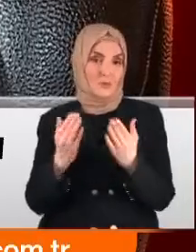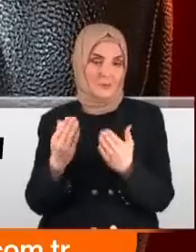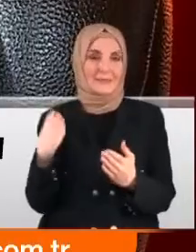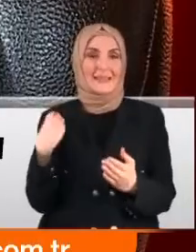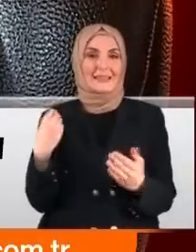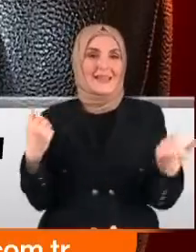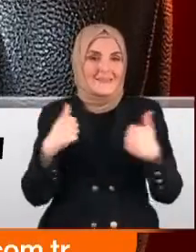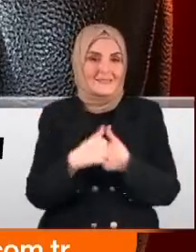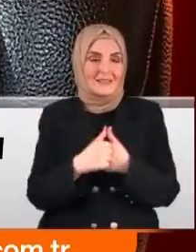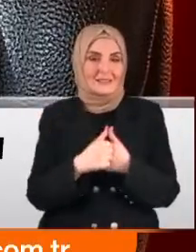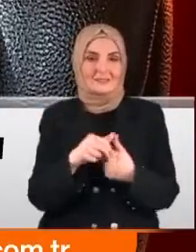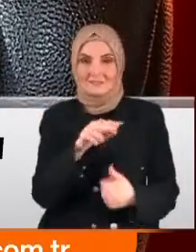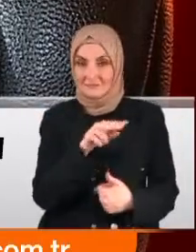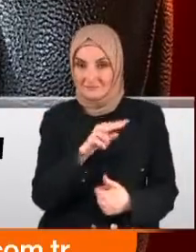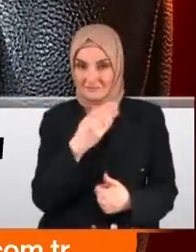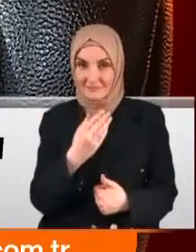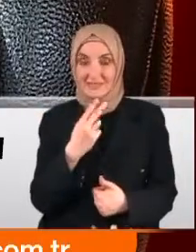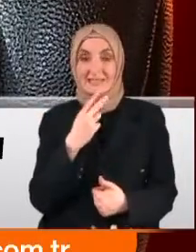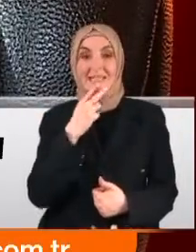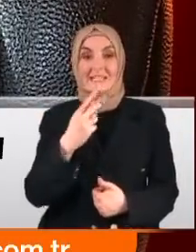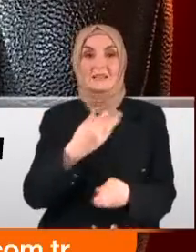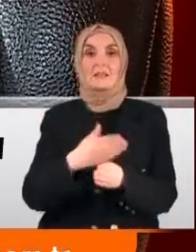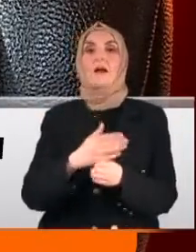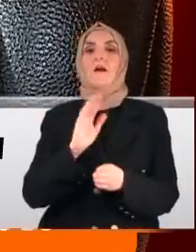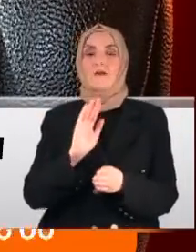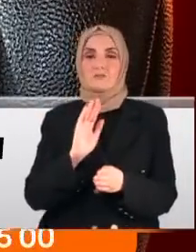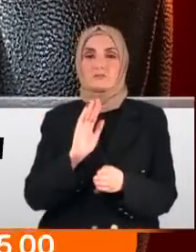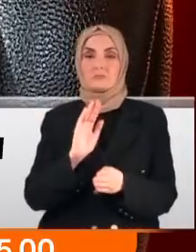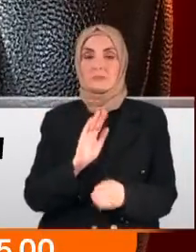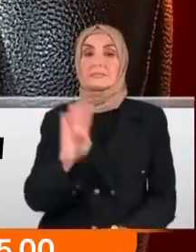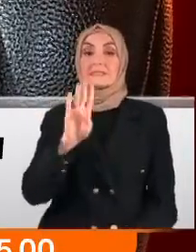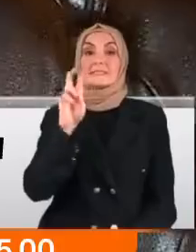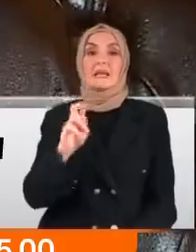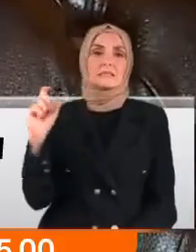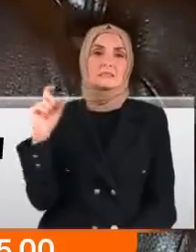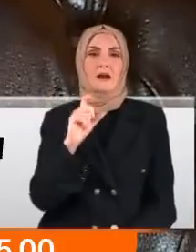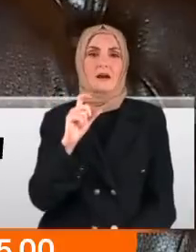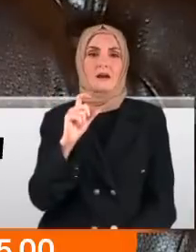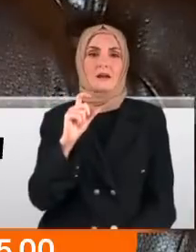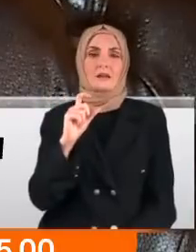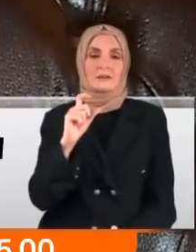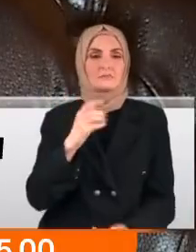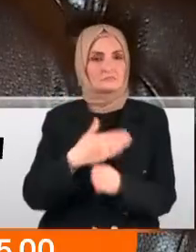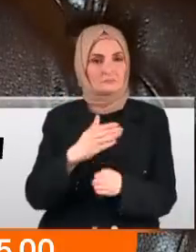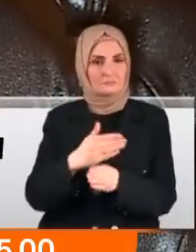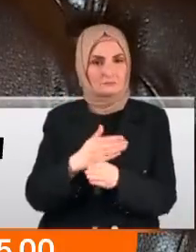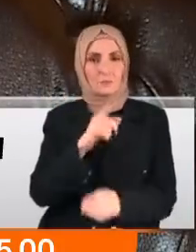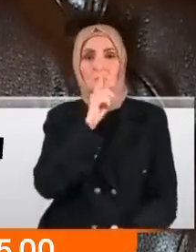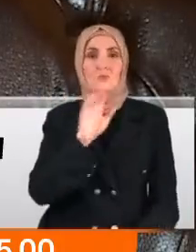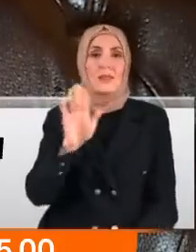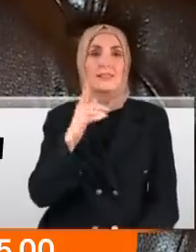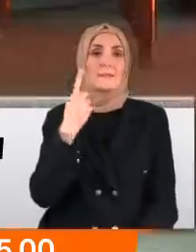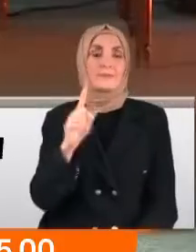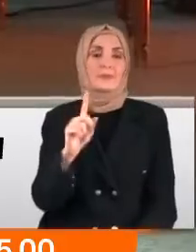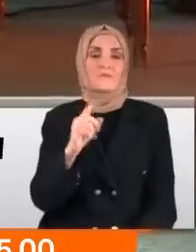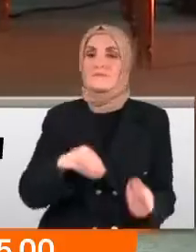çiftlere 2 yılı geri ödemesiz, 48 ay vadeli 150 bin lira faizsiz evlilik